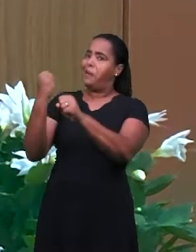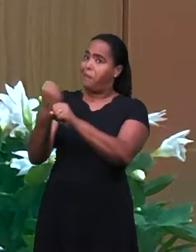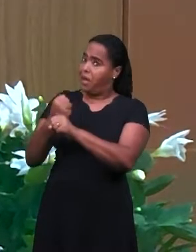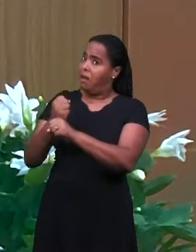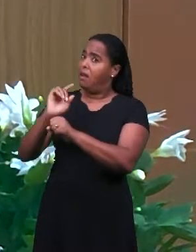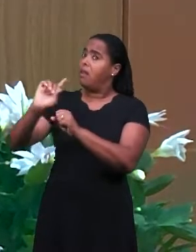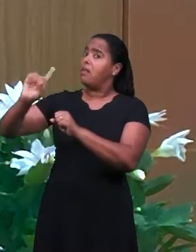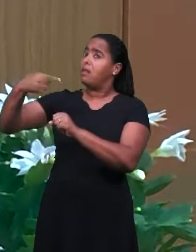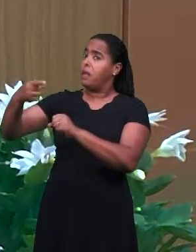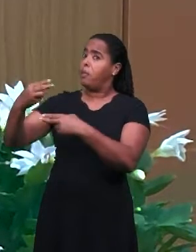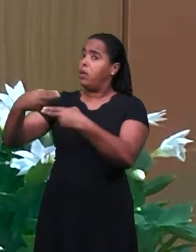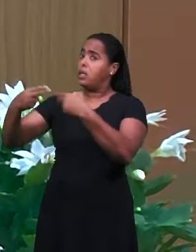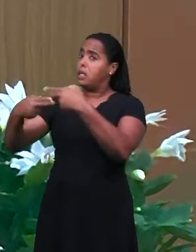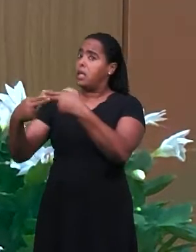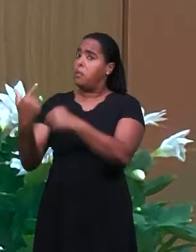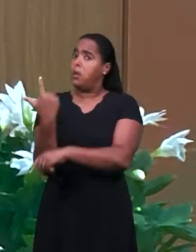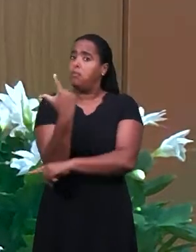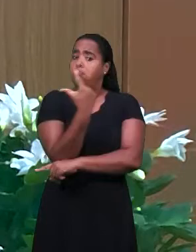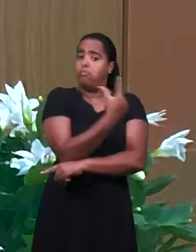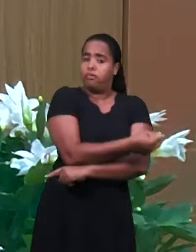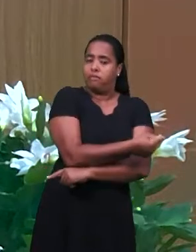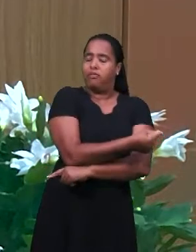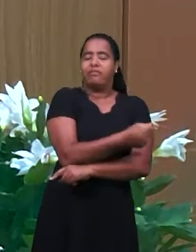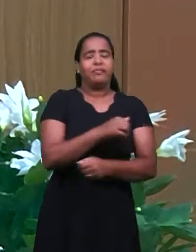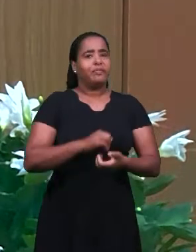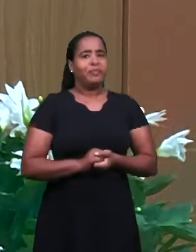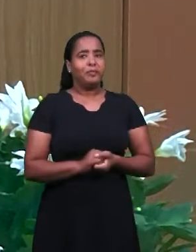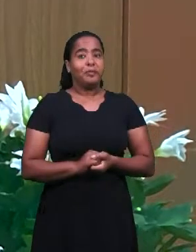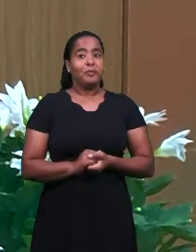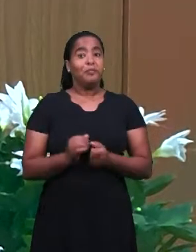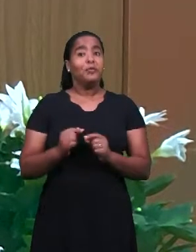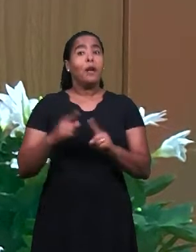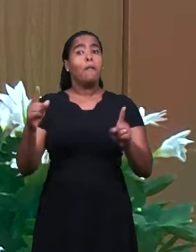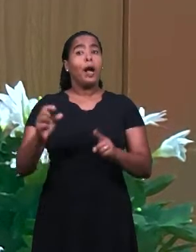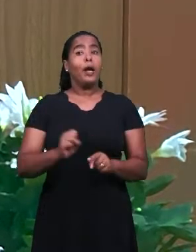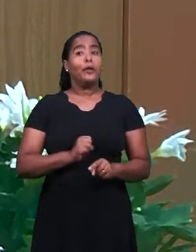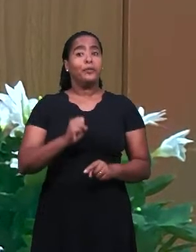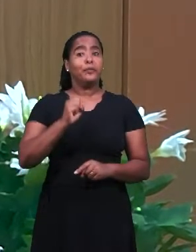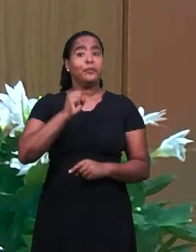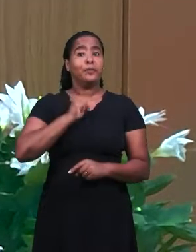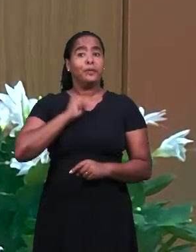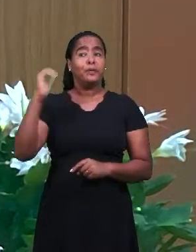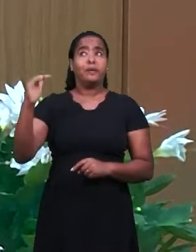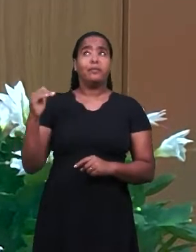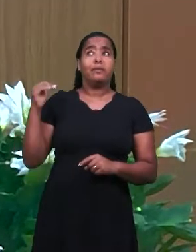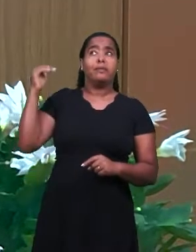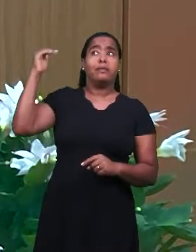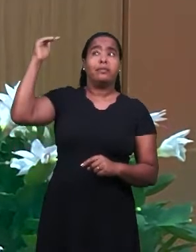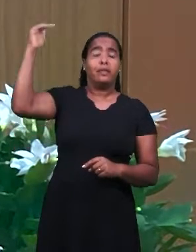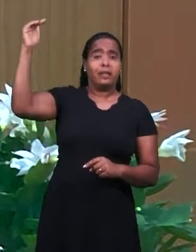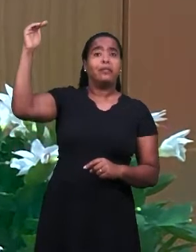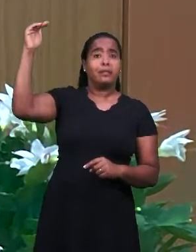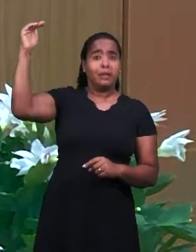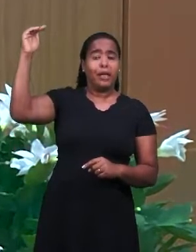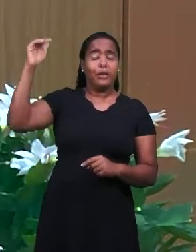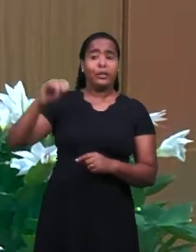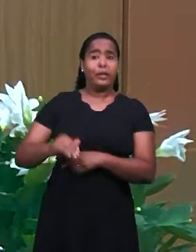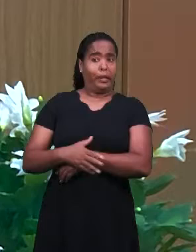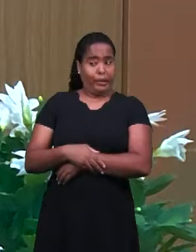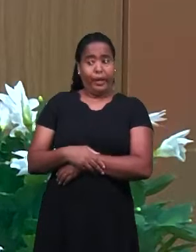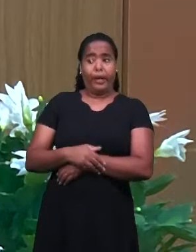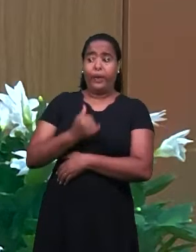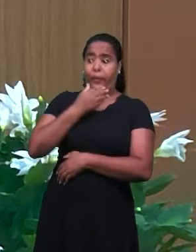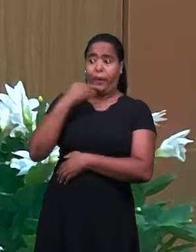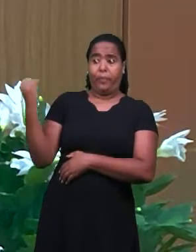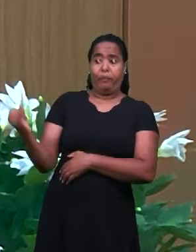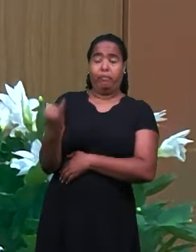Неемия вернулся, он поставил людей на свои места, и первосвященник,